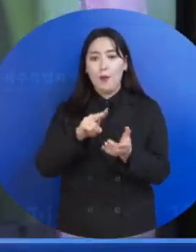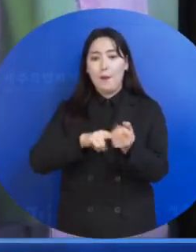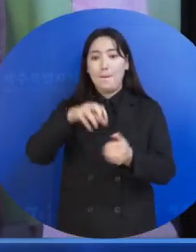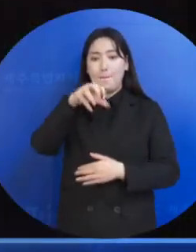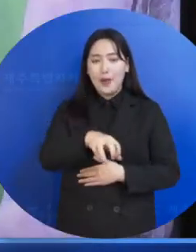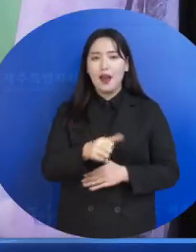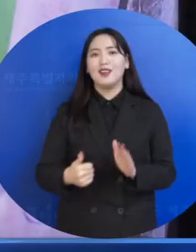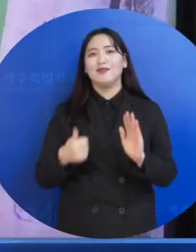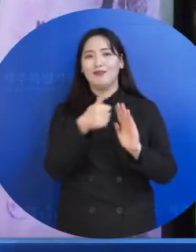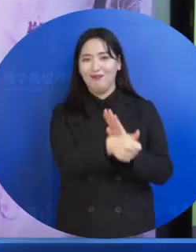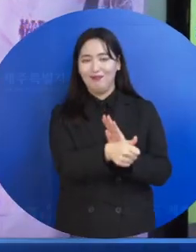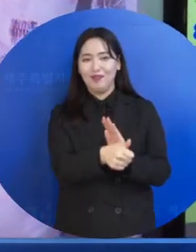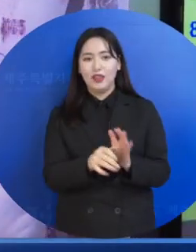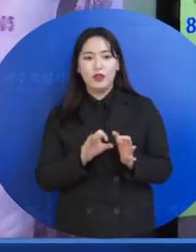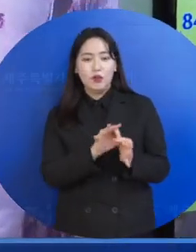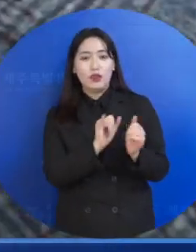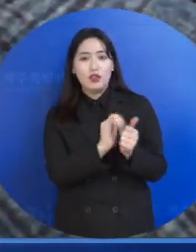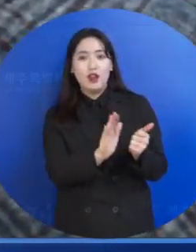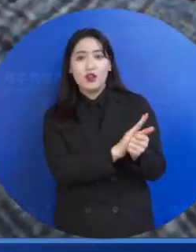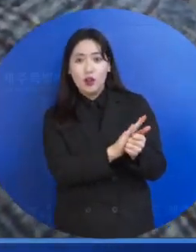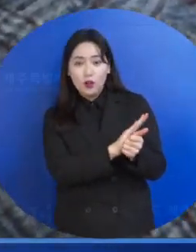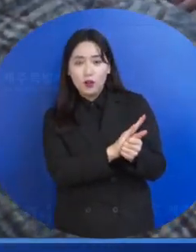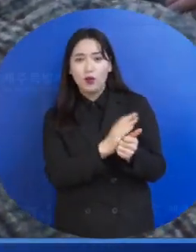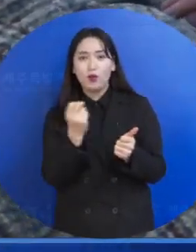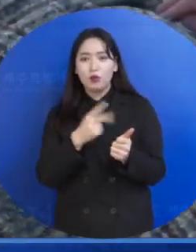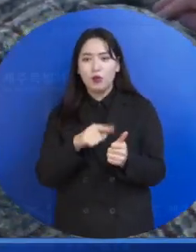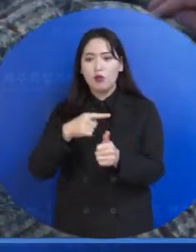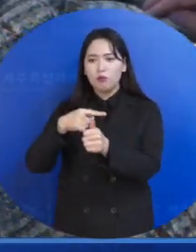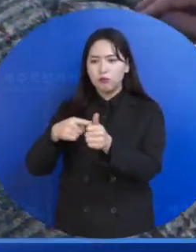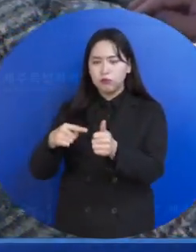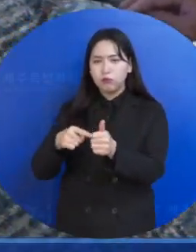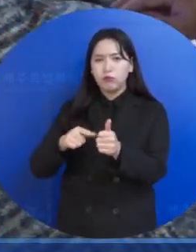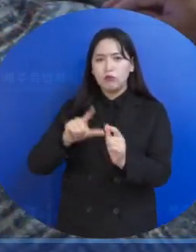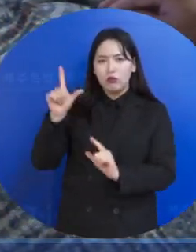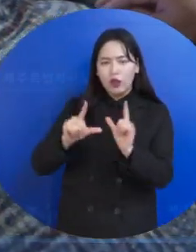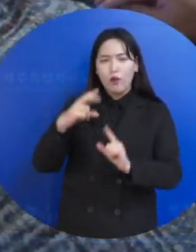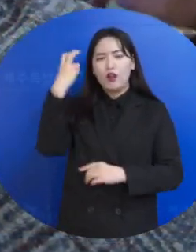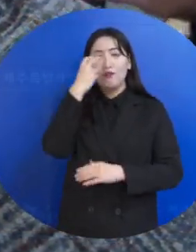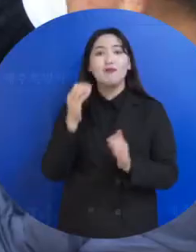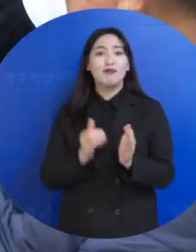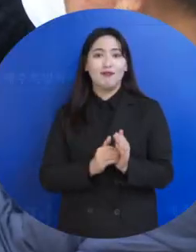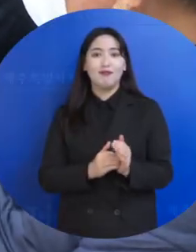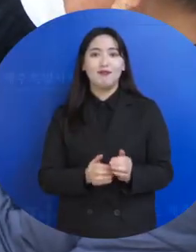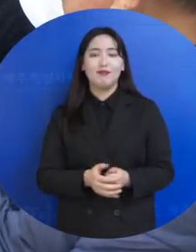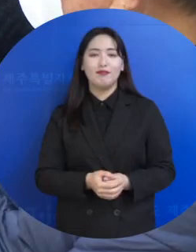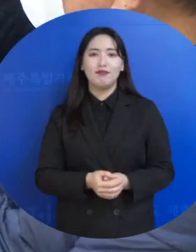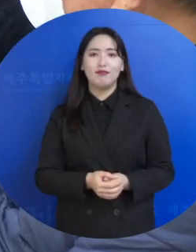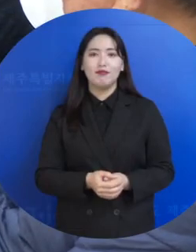공판장을 방문하여 관계자를 격려하고 도축 상황을 점검했습니다.